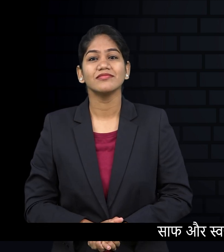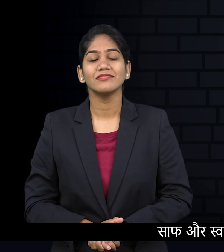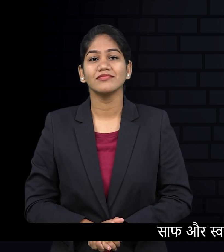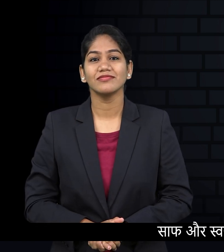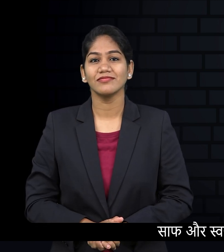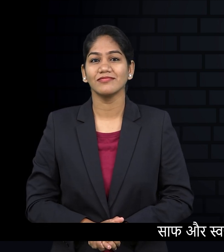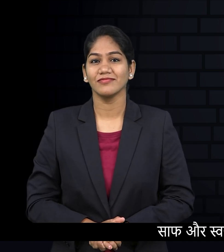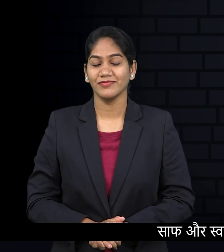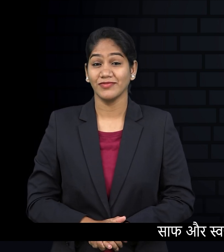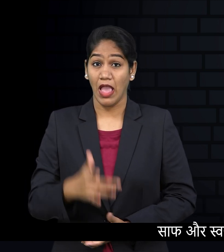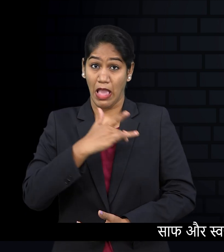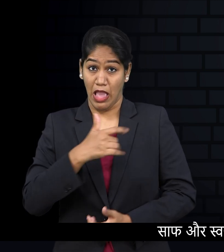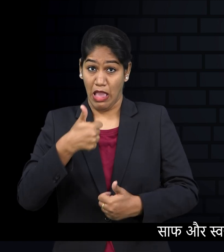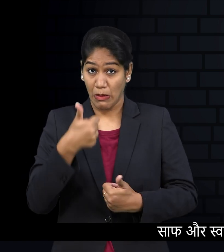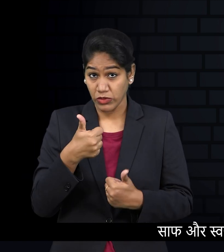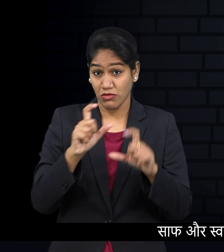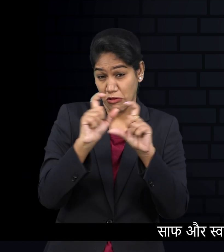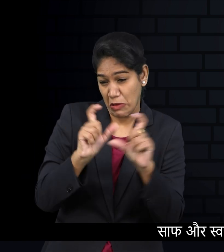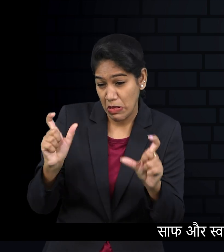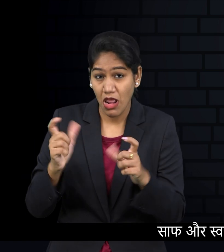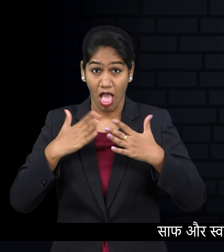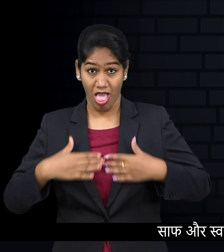साफ और स्वस्थ आदतों की पहचान करेंगे,